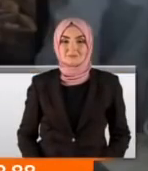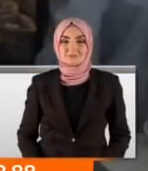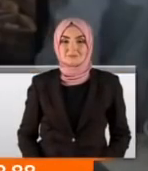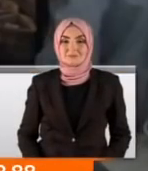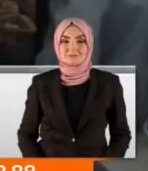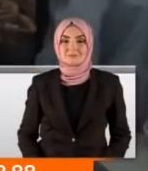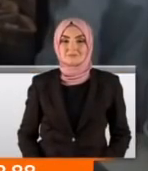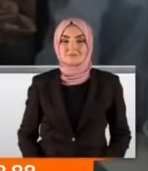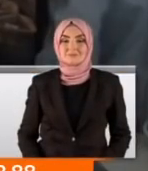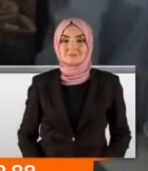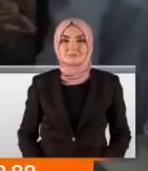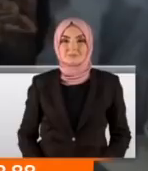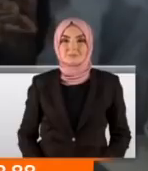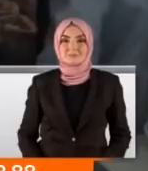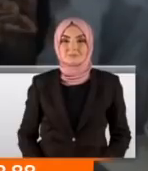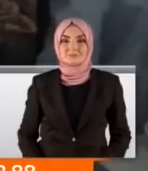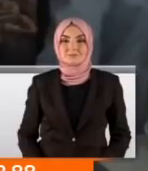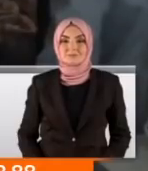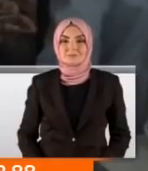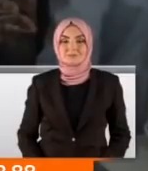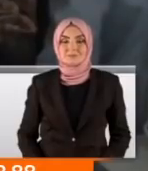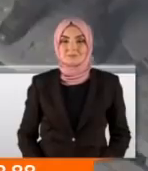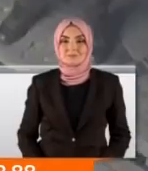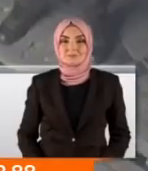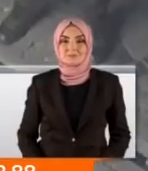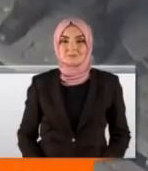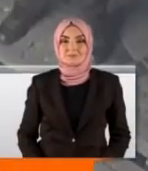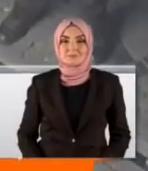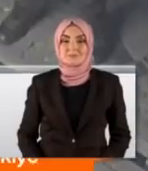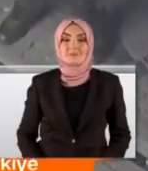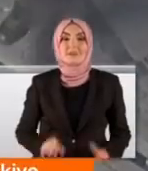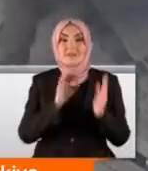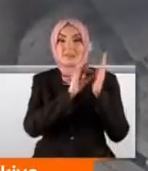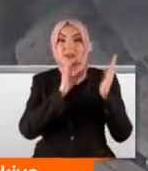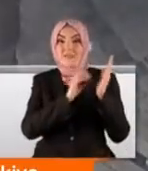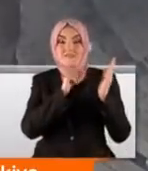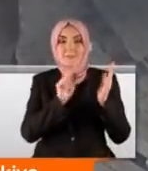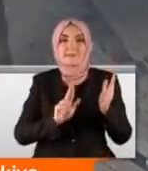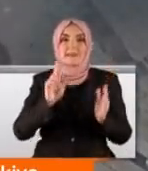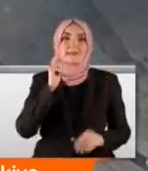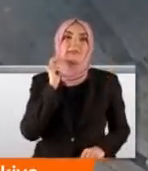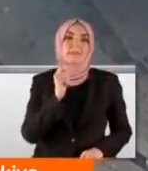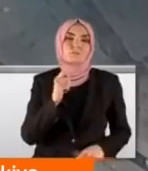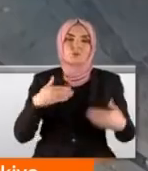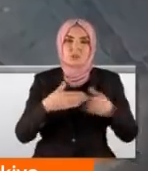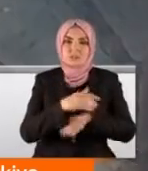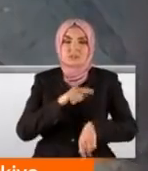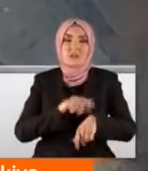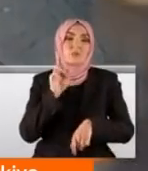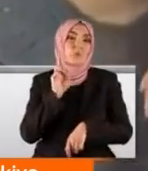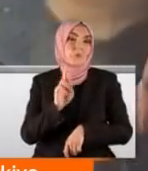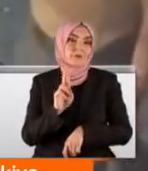polis memuru geldi. Ellerinde böyle joplarla bize saldırdı. Takvim yaprakları 7 Temmuz'u saatler gece 12'yi